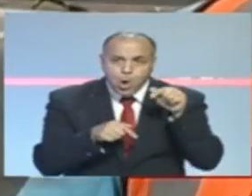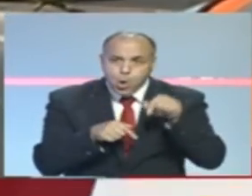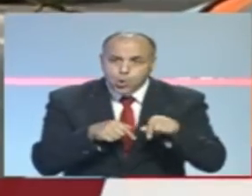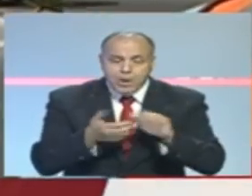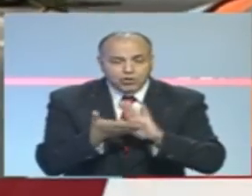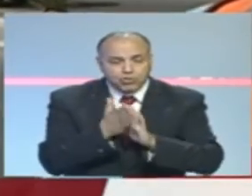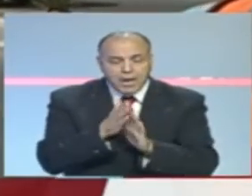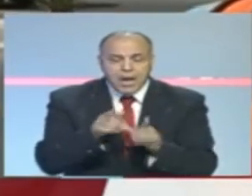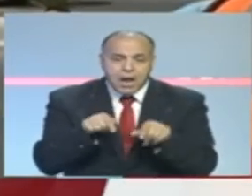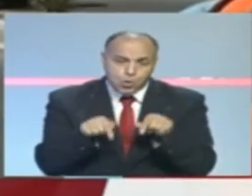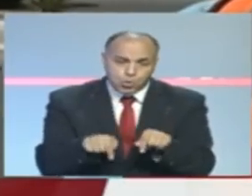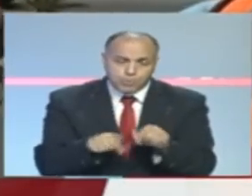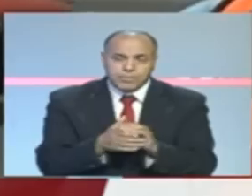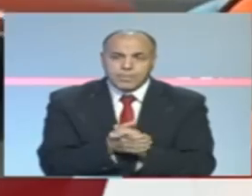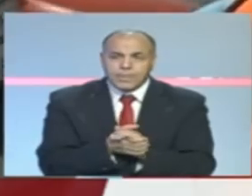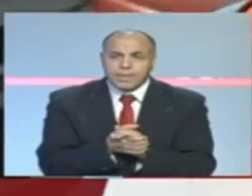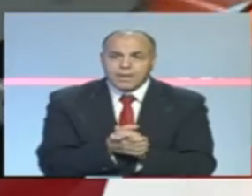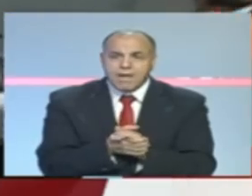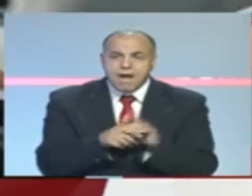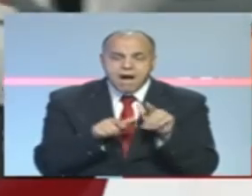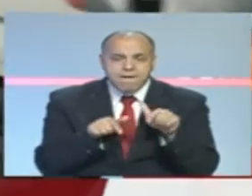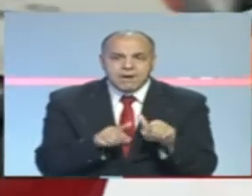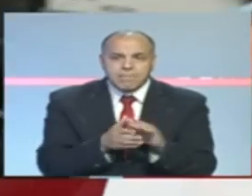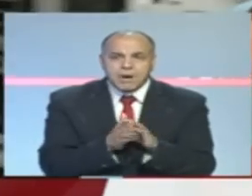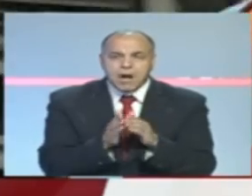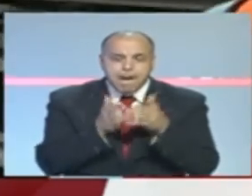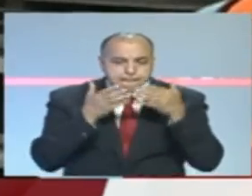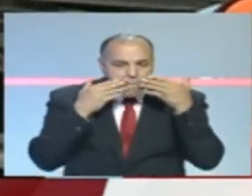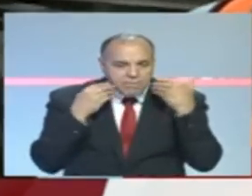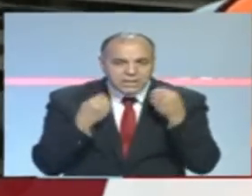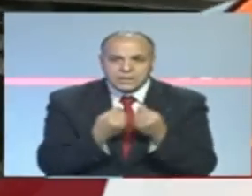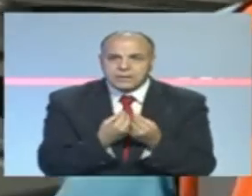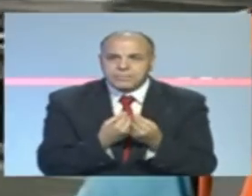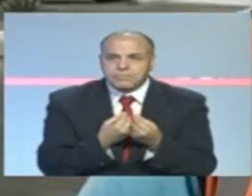الجمعيه مع ال اه عملنا عملنا عملنا